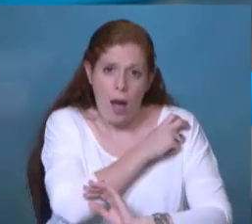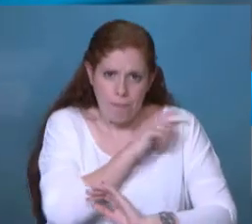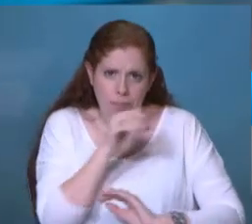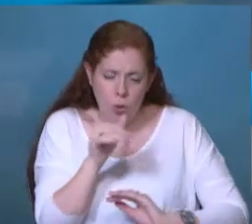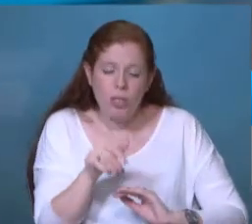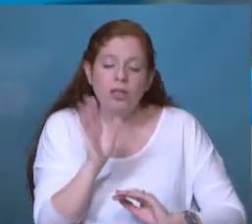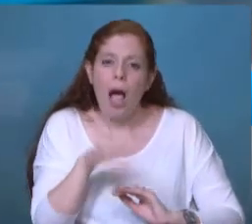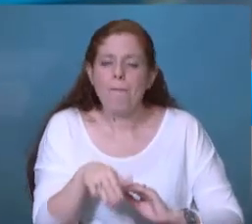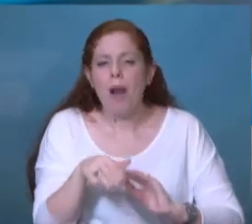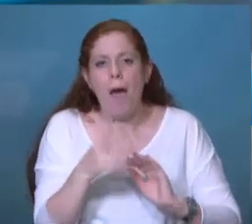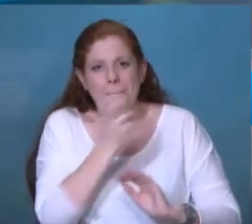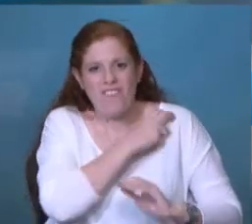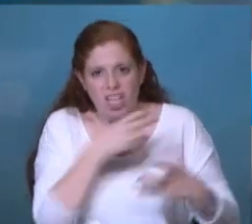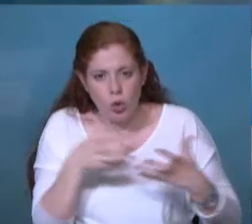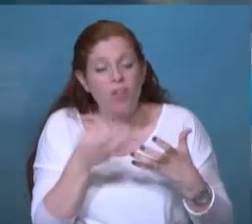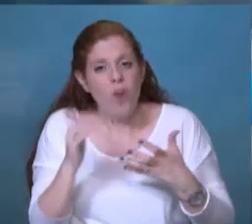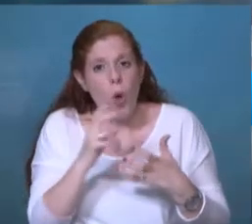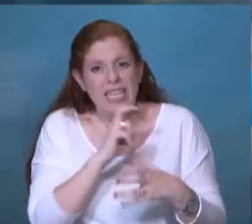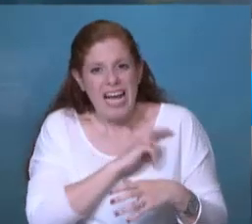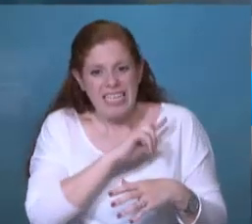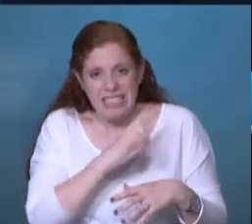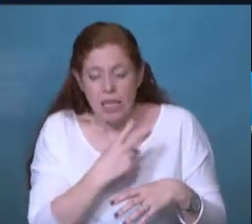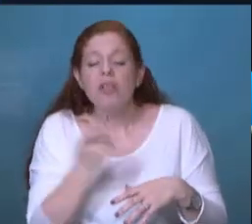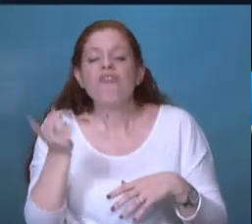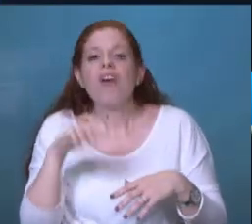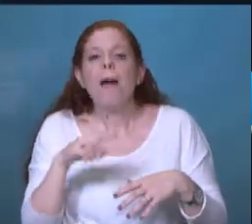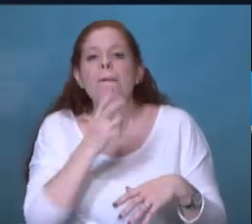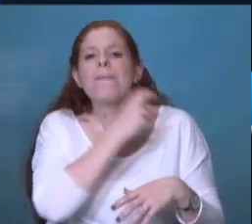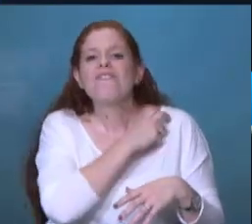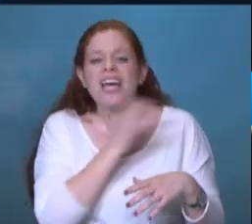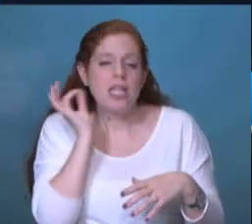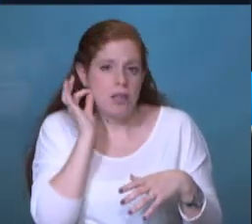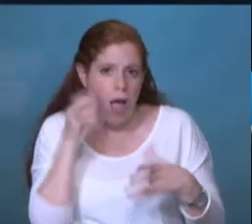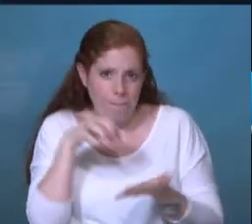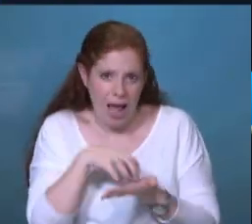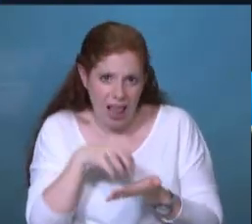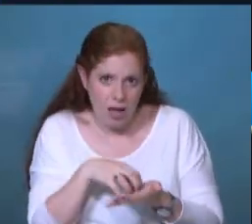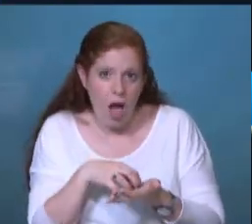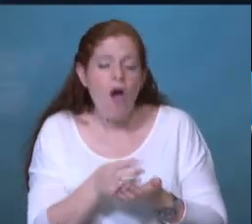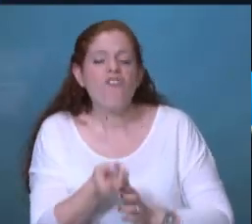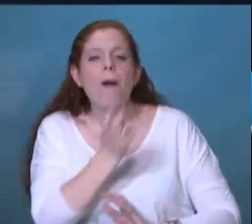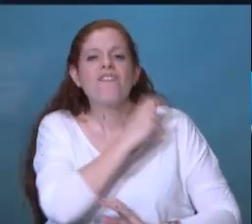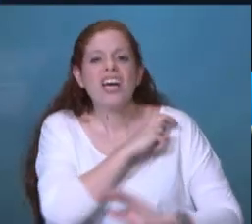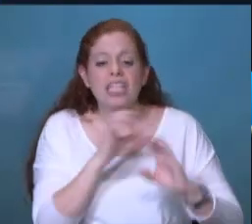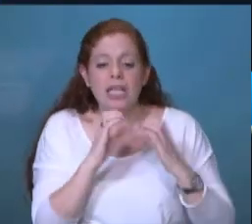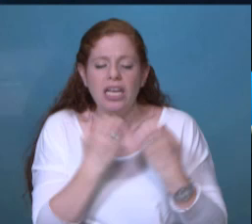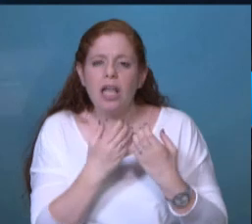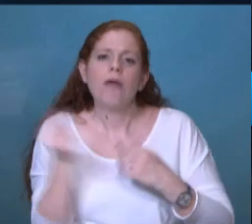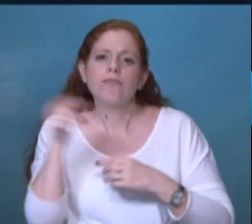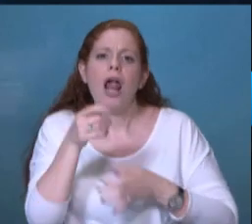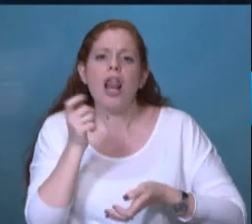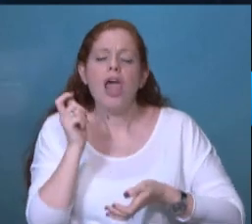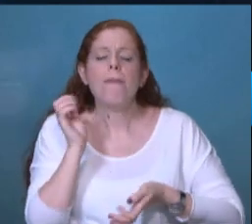למפקד הגדוד, לקצין נוסף, ומפקדת הפלוגה, מפקדת המחלקה, ומפקדת הכיתה יעלו למשפט